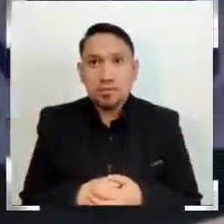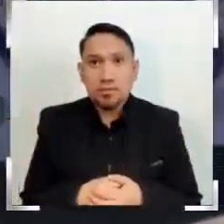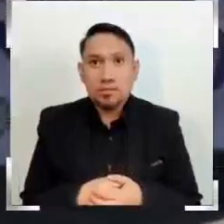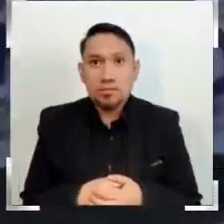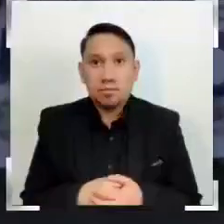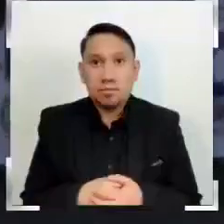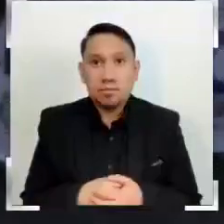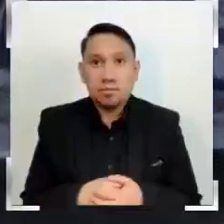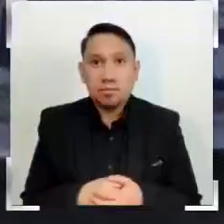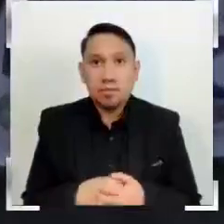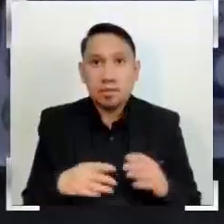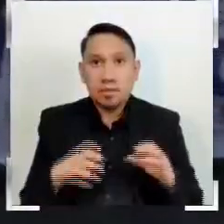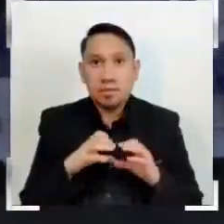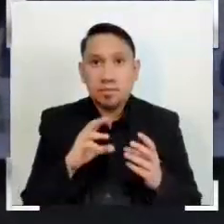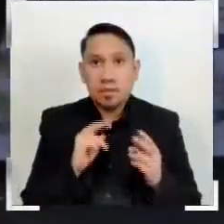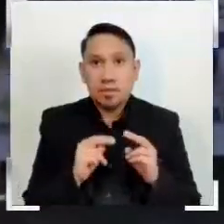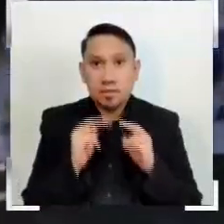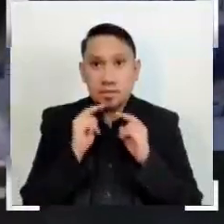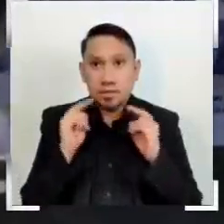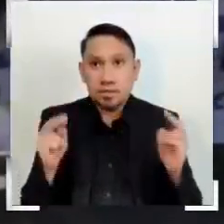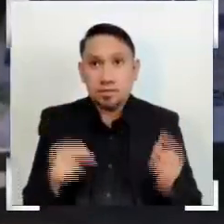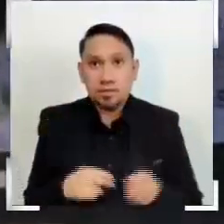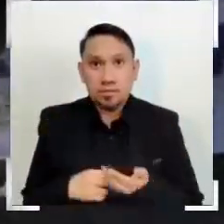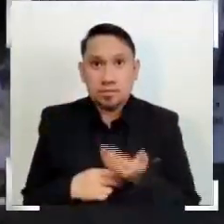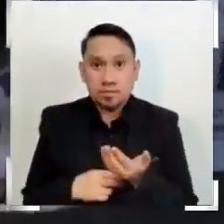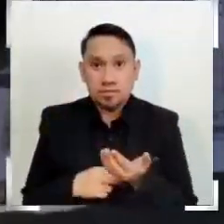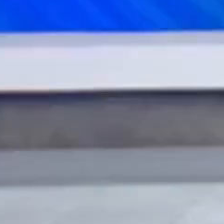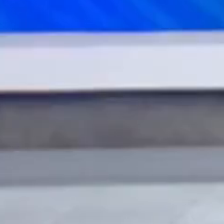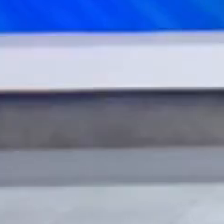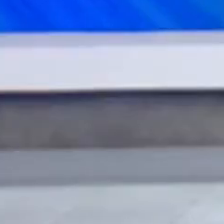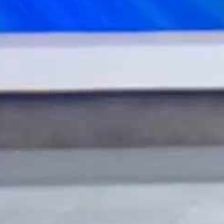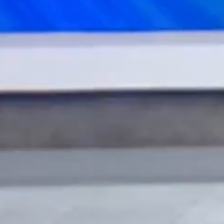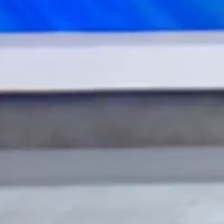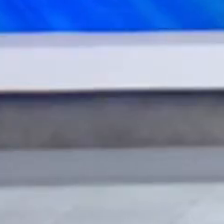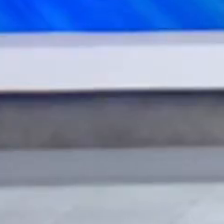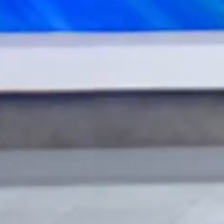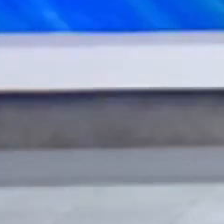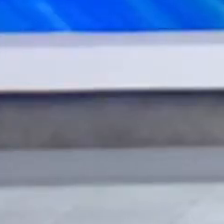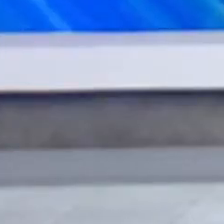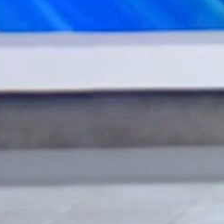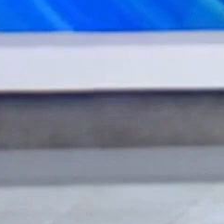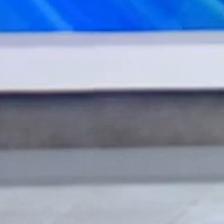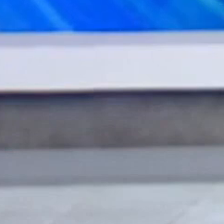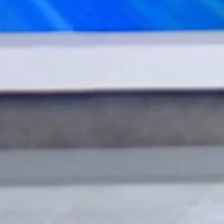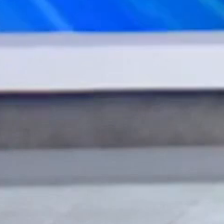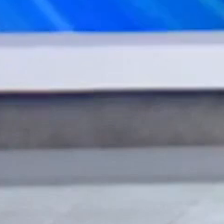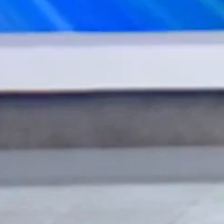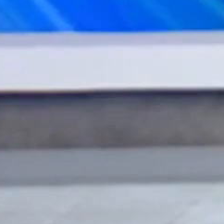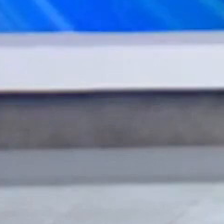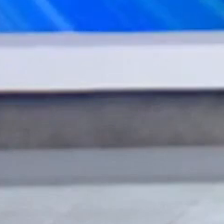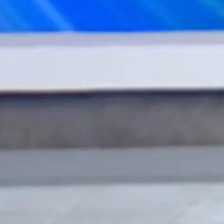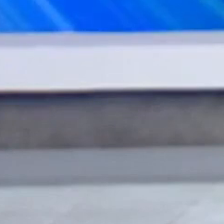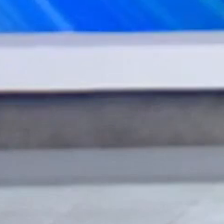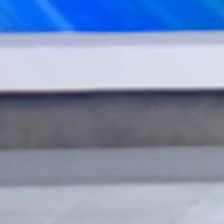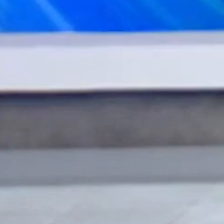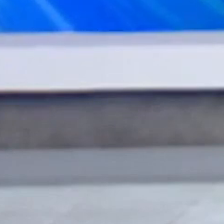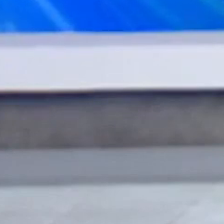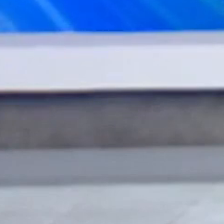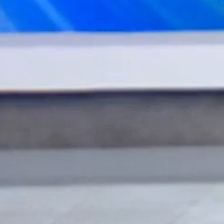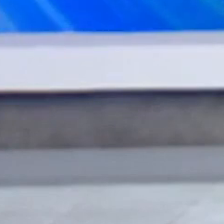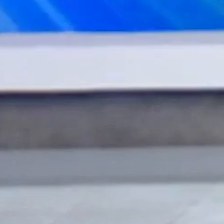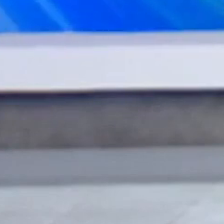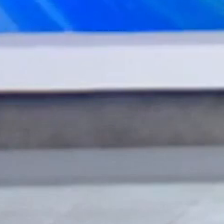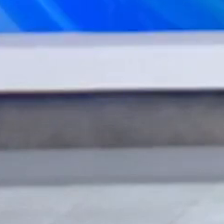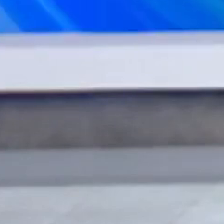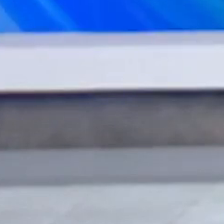GMA Integrated News, ako si Jonathan Andal, ang inyong saksi. Makaigan, samahan niyo kaming saksihan ng mga balita. Mag-subscribe sa